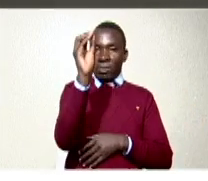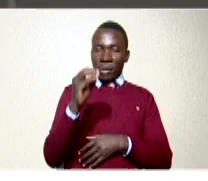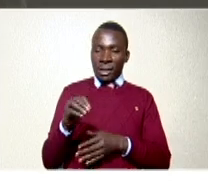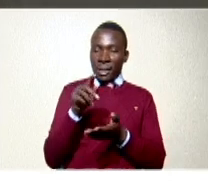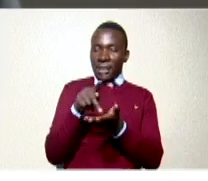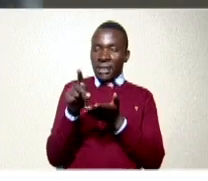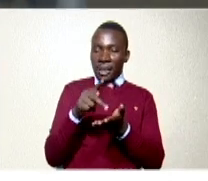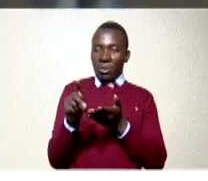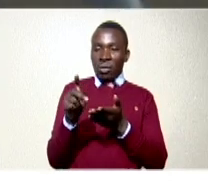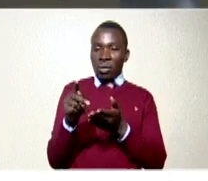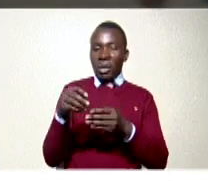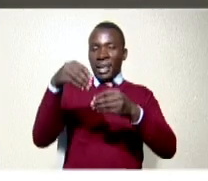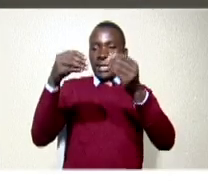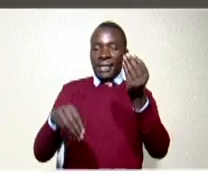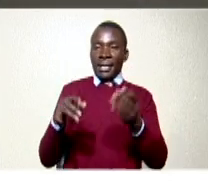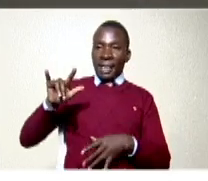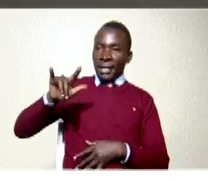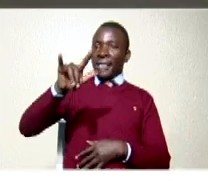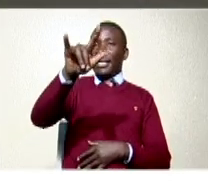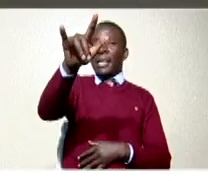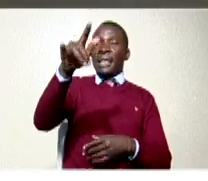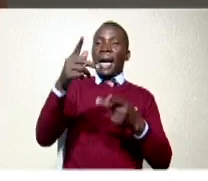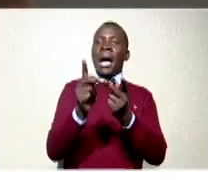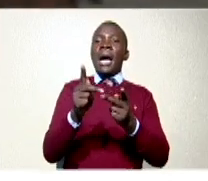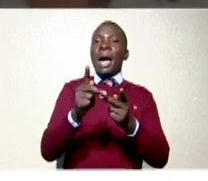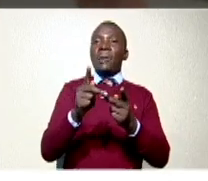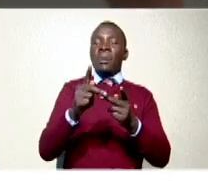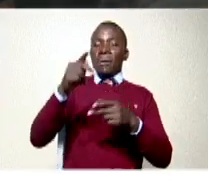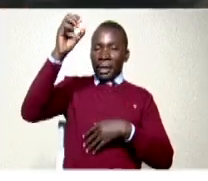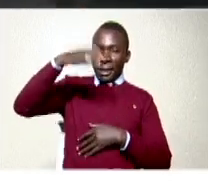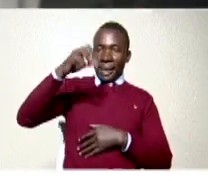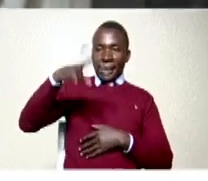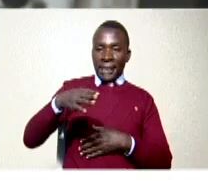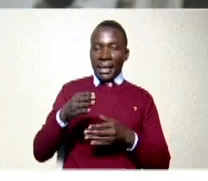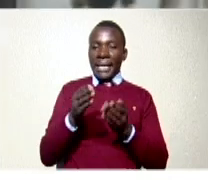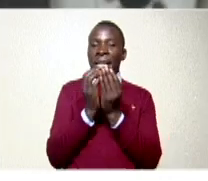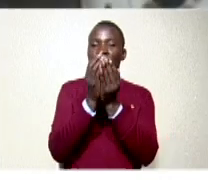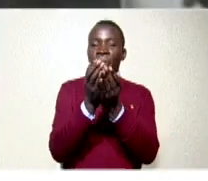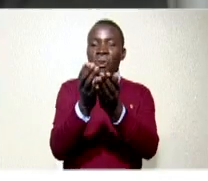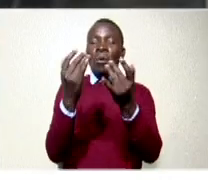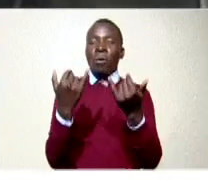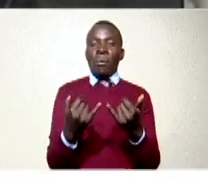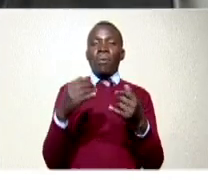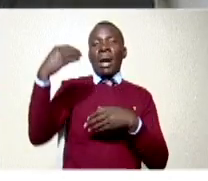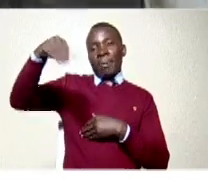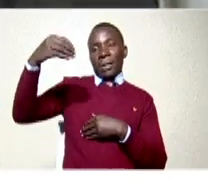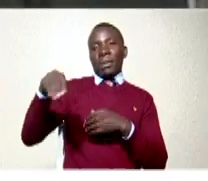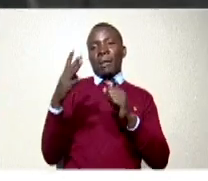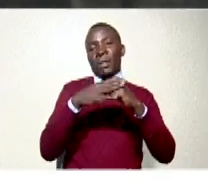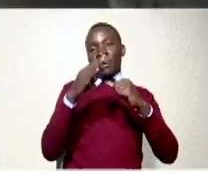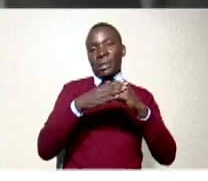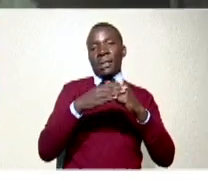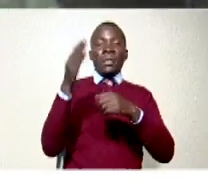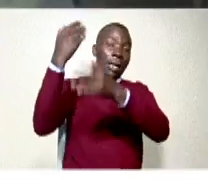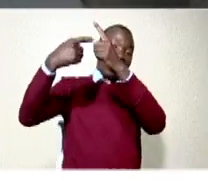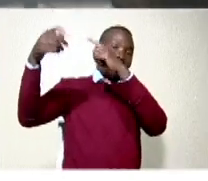by'igiciro cy'itike y'indege mu cyerekezo Kigali Kamembe aho ubu ari amadolari 99 kivuye ku madorari